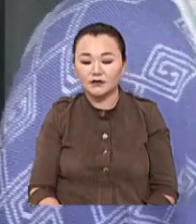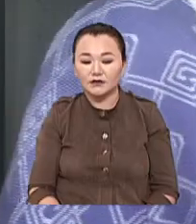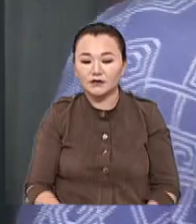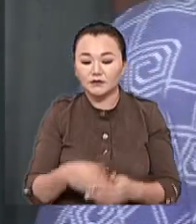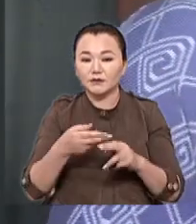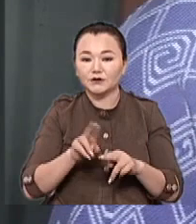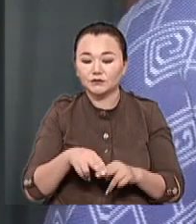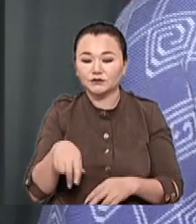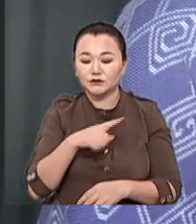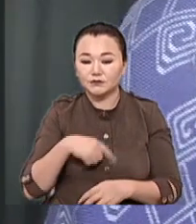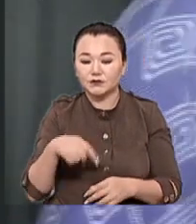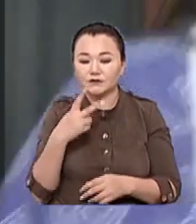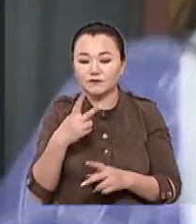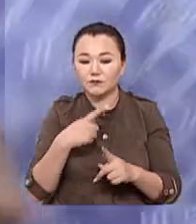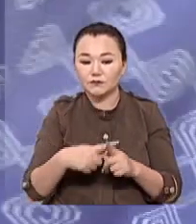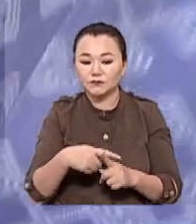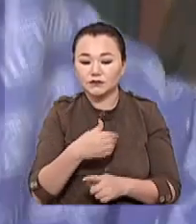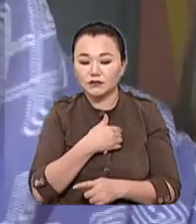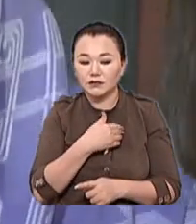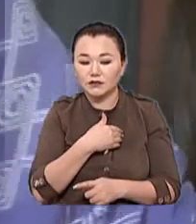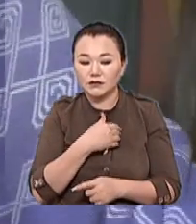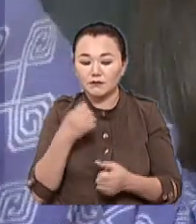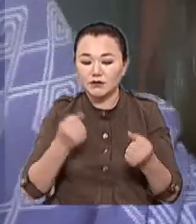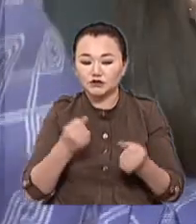Конечно, мы хотим выиграть главный приз. Хотим